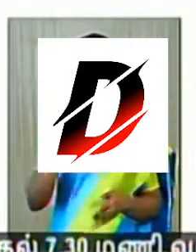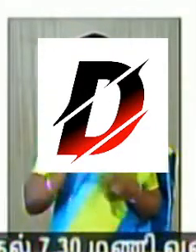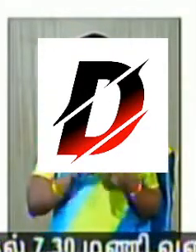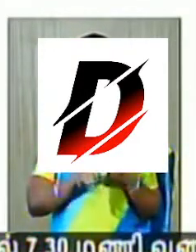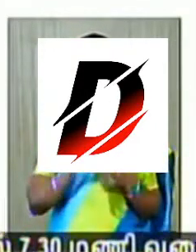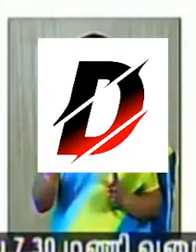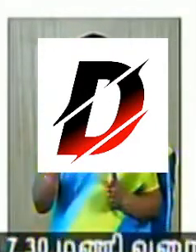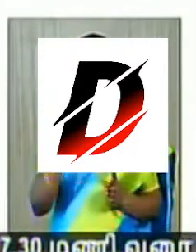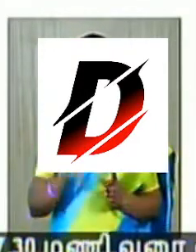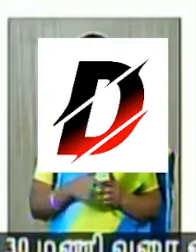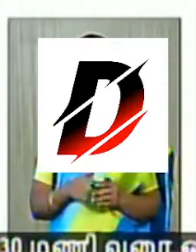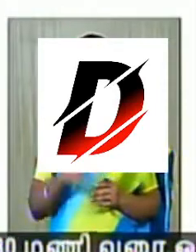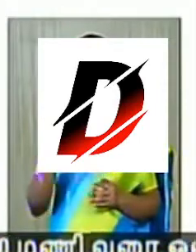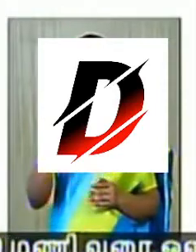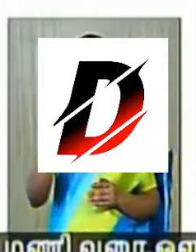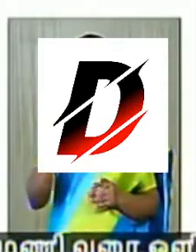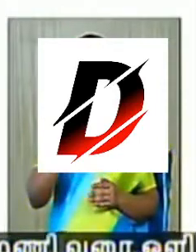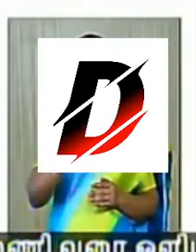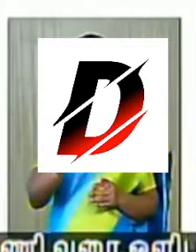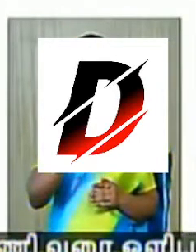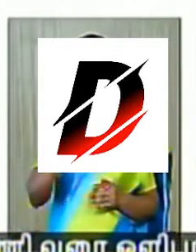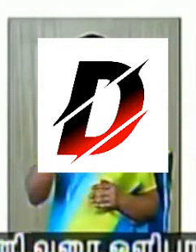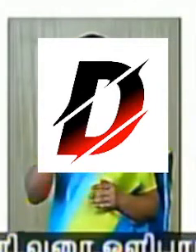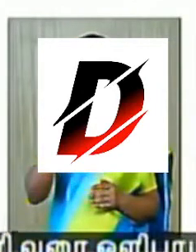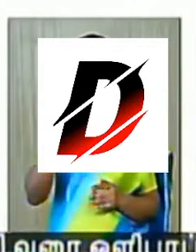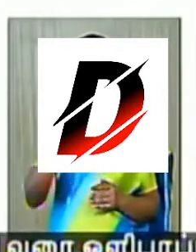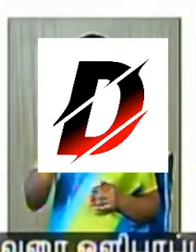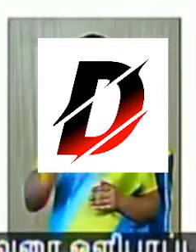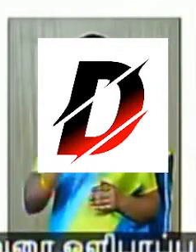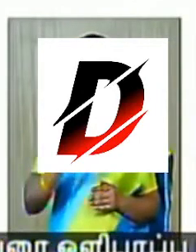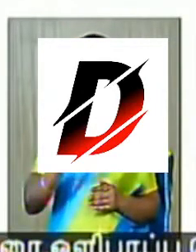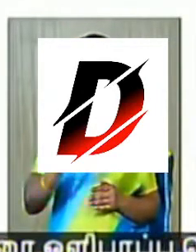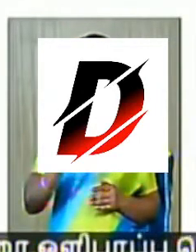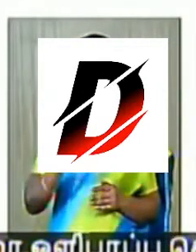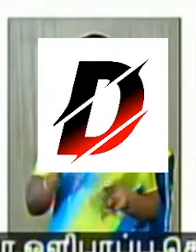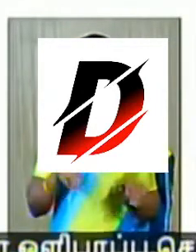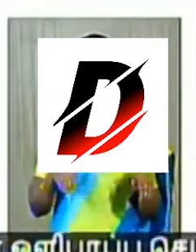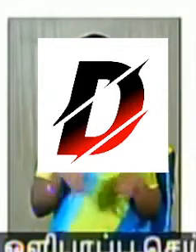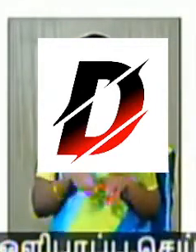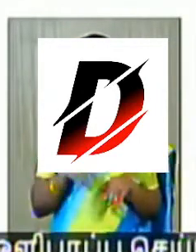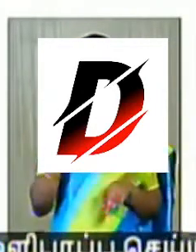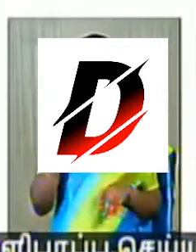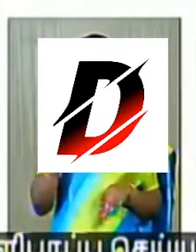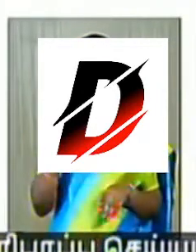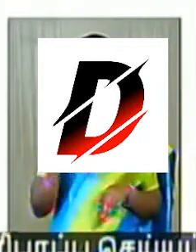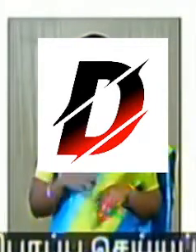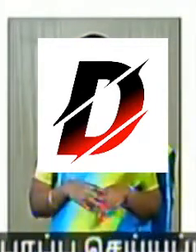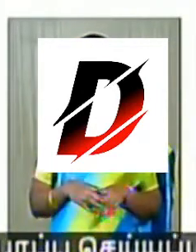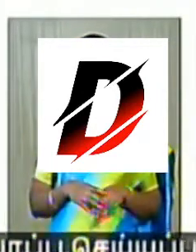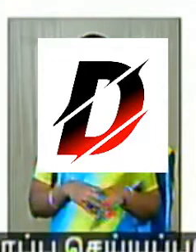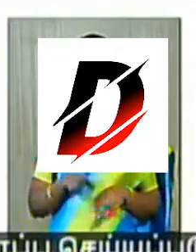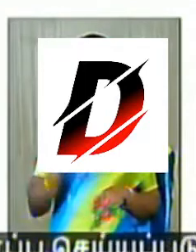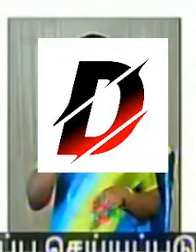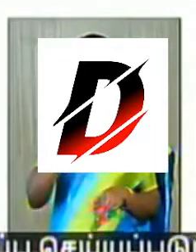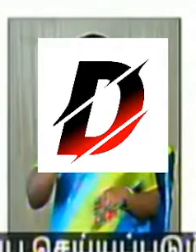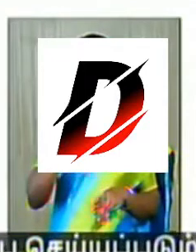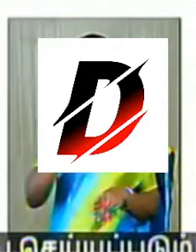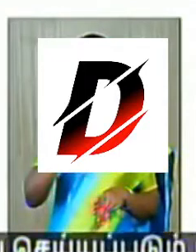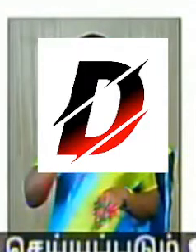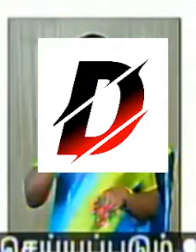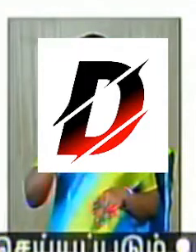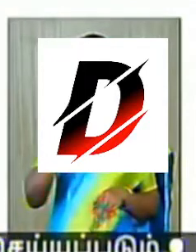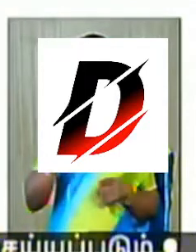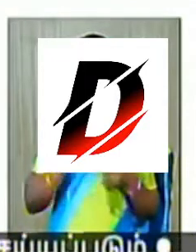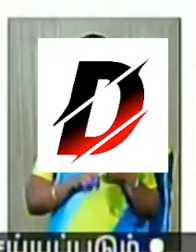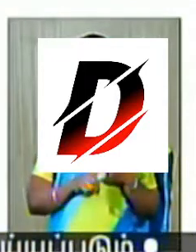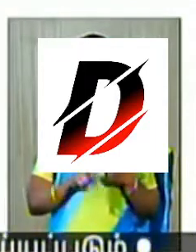கூட்டினால் 56 மைனஸ் 54 கூட்டினால் 2 அதே போல 49ம் 20ம் கூட்டினால்